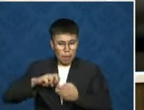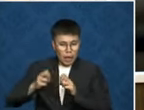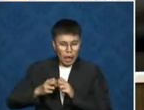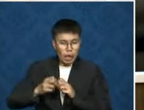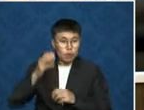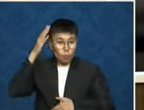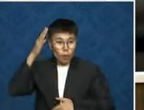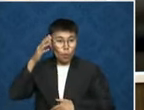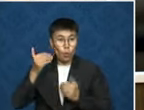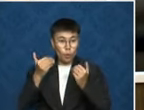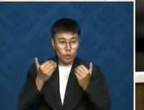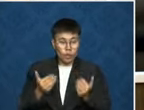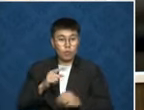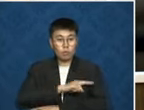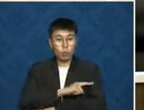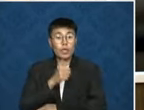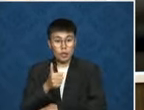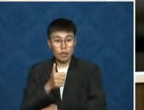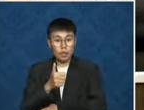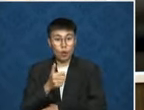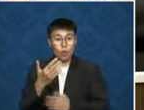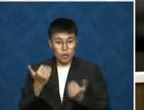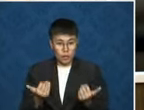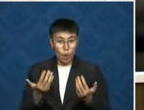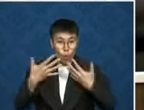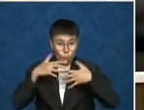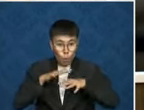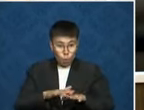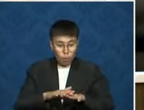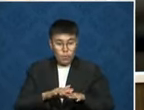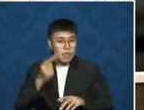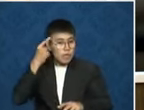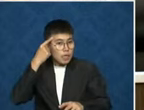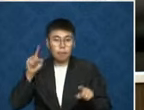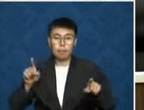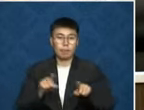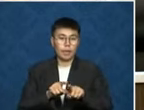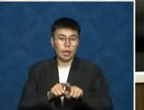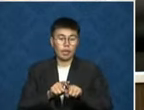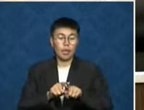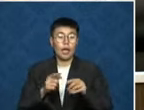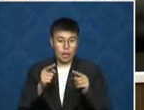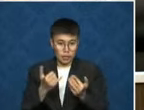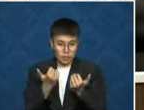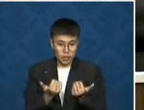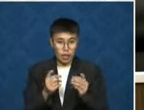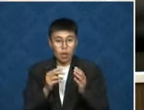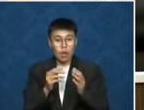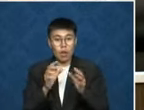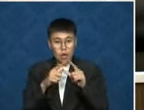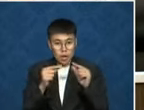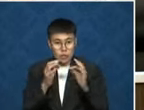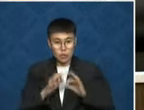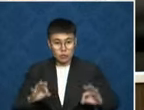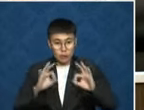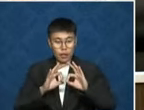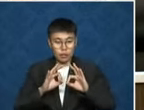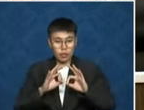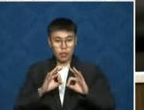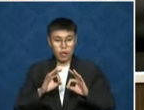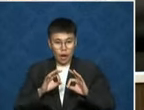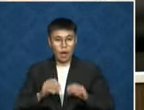นี้เป็นนิมิตหมายอันดีจริงๆครับที่เราได้ร่วมกันอภิปรายและเห็นพ้องต้องกันเห็นว่านี่เป็นเรื่องสำคัญและเป็นเรื่องที่ต้องให้